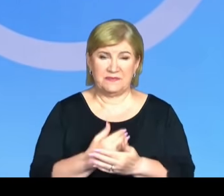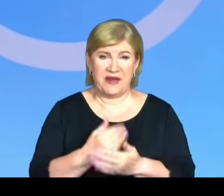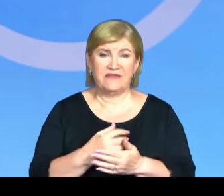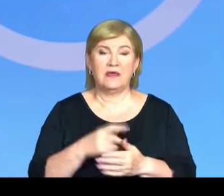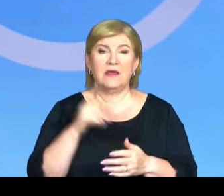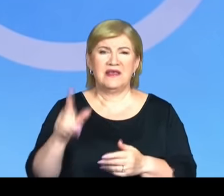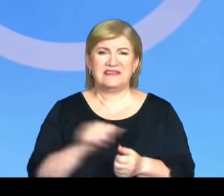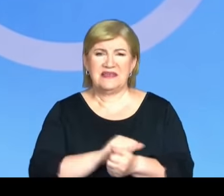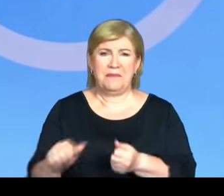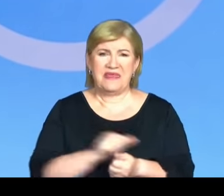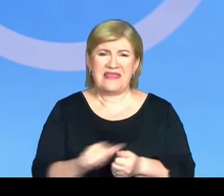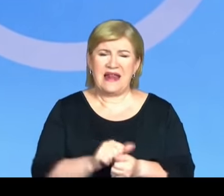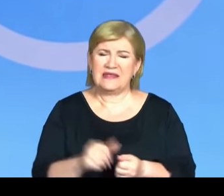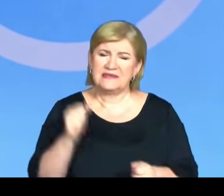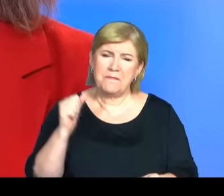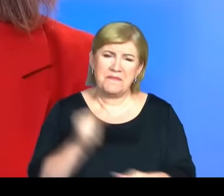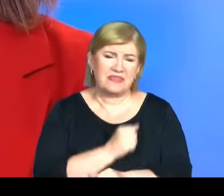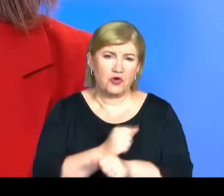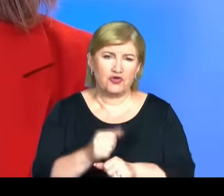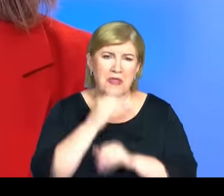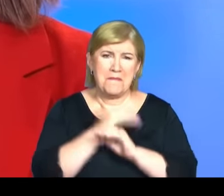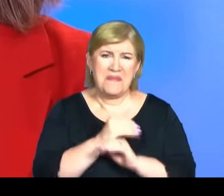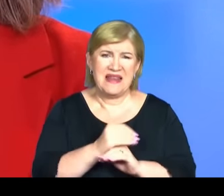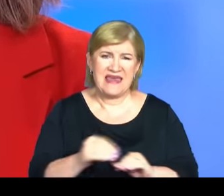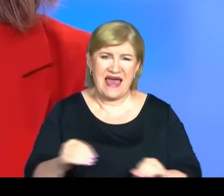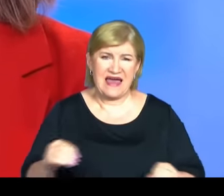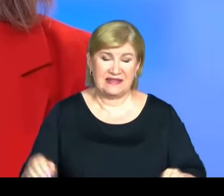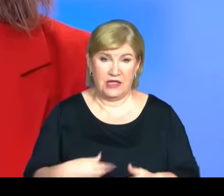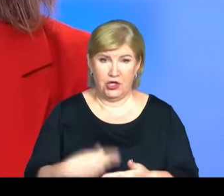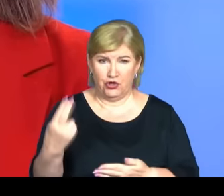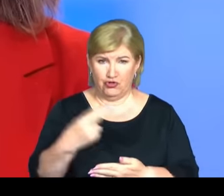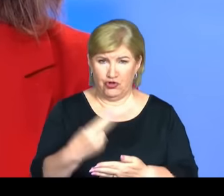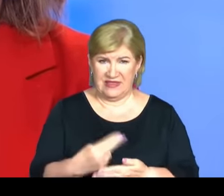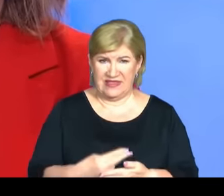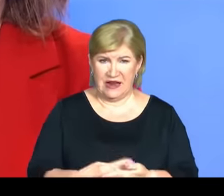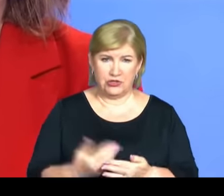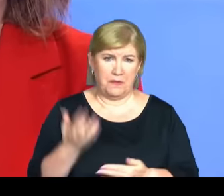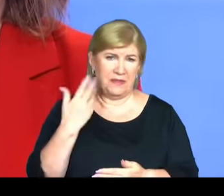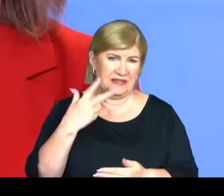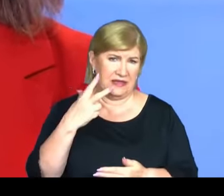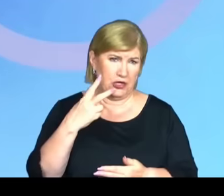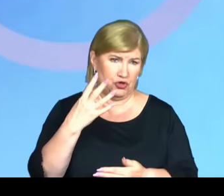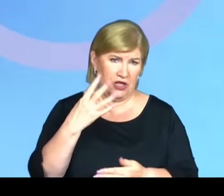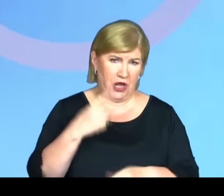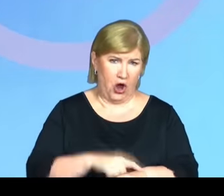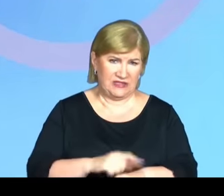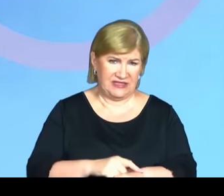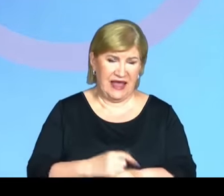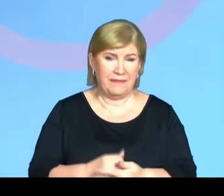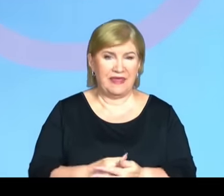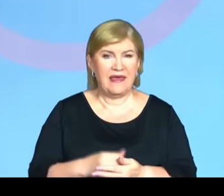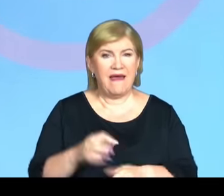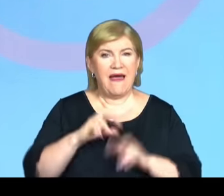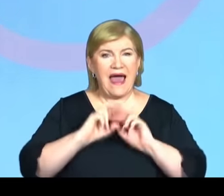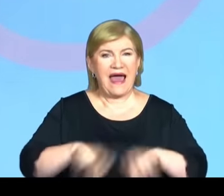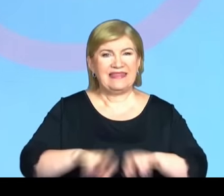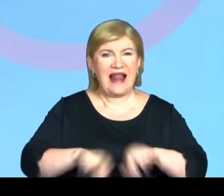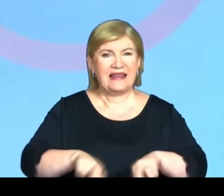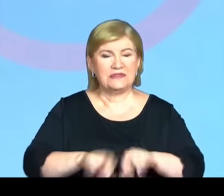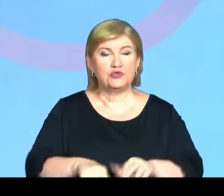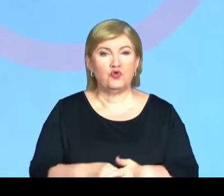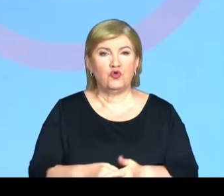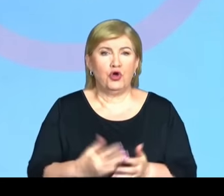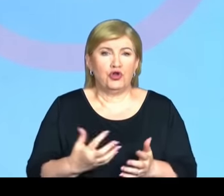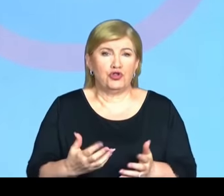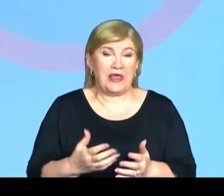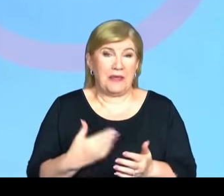namíňali zbytočne miliardy. Nakoniec čítal som možno pred 3 alebo 4 hodinami takú analýzu, neviem, či to práve nie je